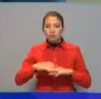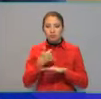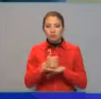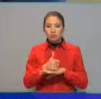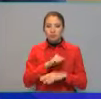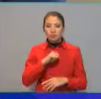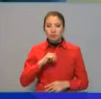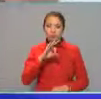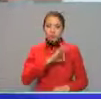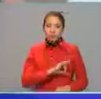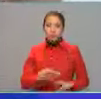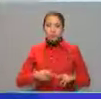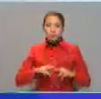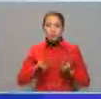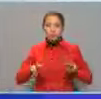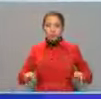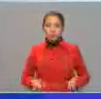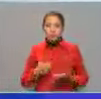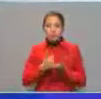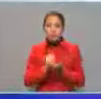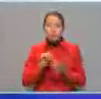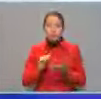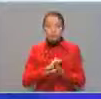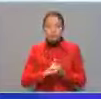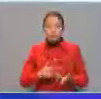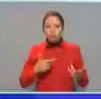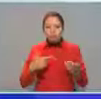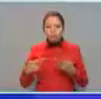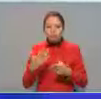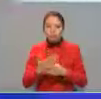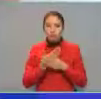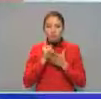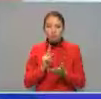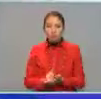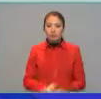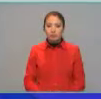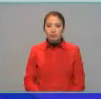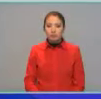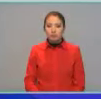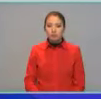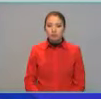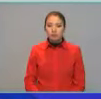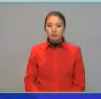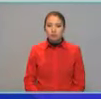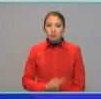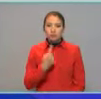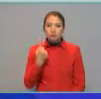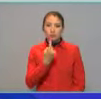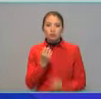тиімді. Сондықтан әкімшілік бітімгерлік істі қолға алғандарға қолдау көрсету керек. Өйткені бірінші кезекте атқарушы